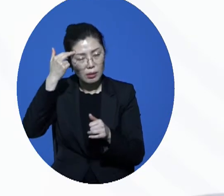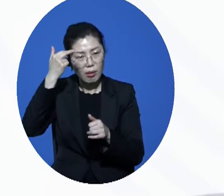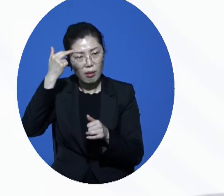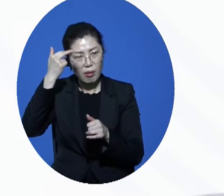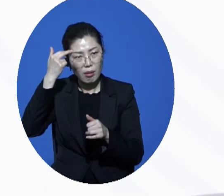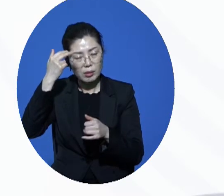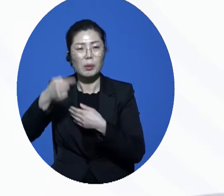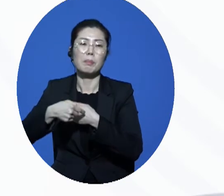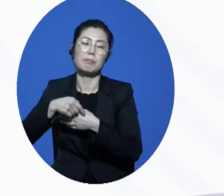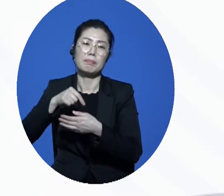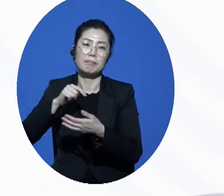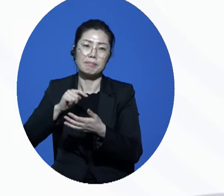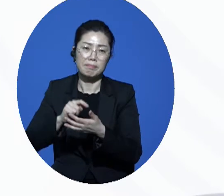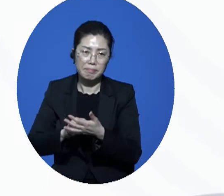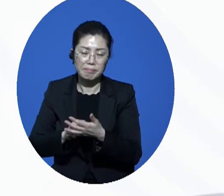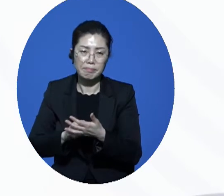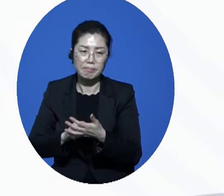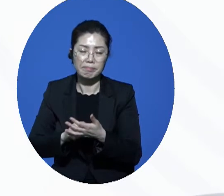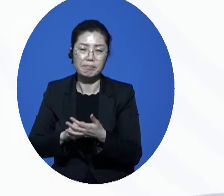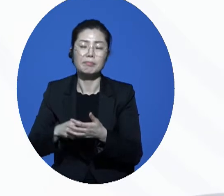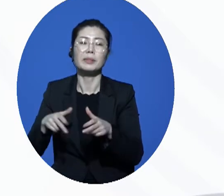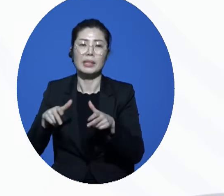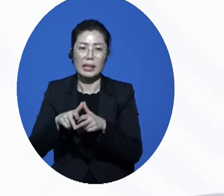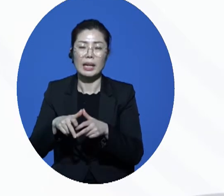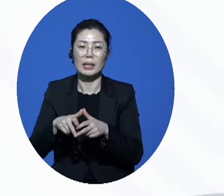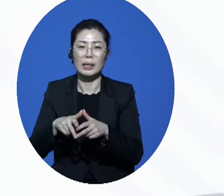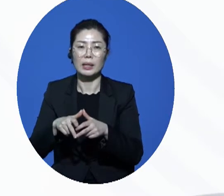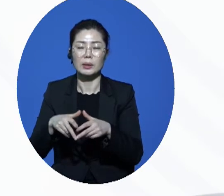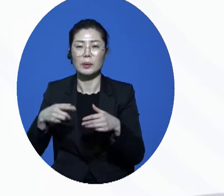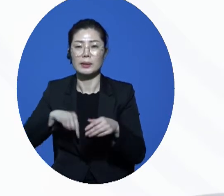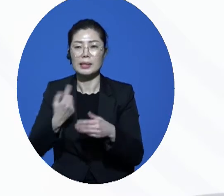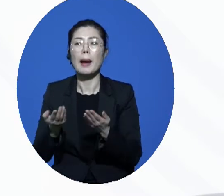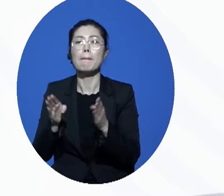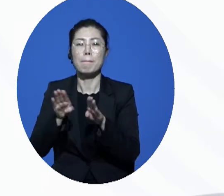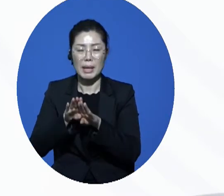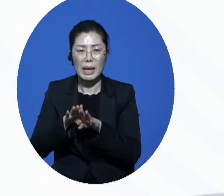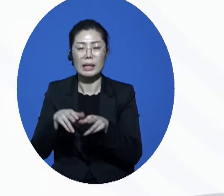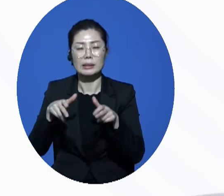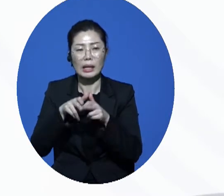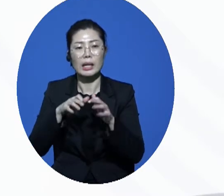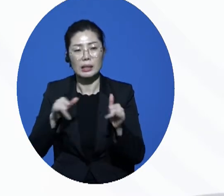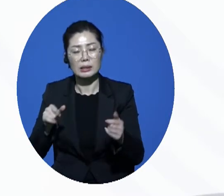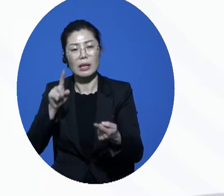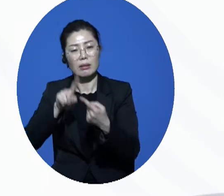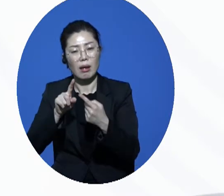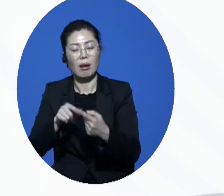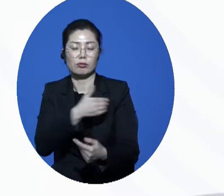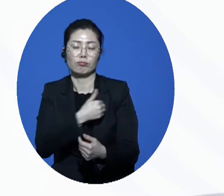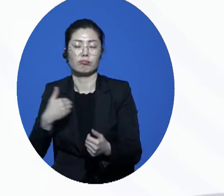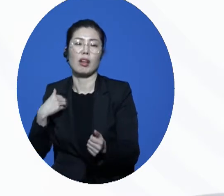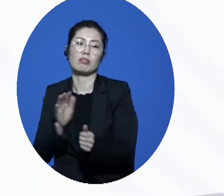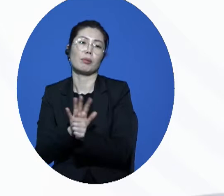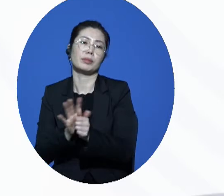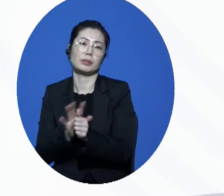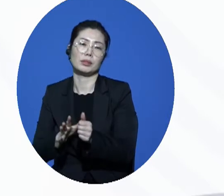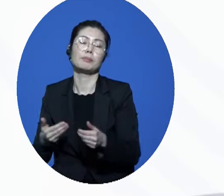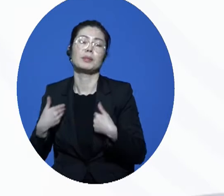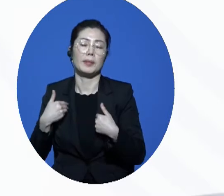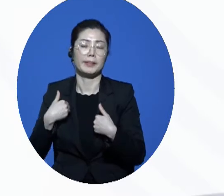또 사회심리적 장애와 또 자폐증을 앓고 있는 장애인들에 대한 충분한 배려가 필요하다는